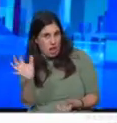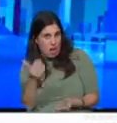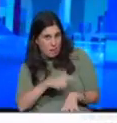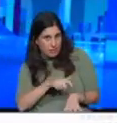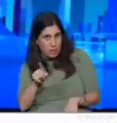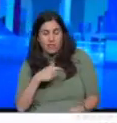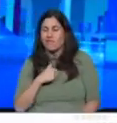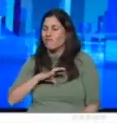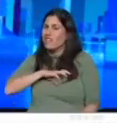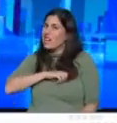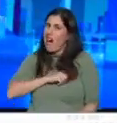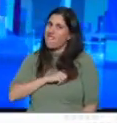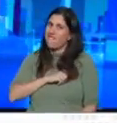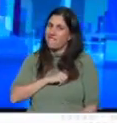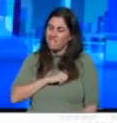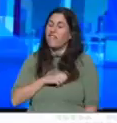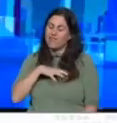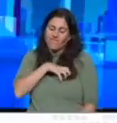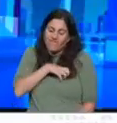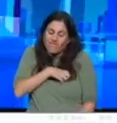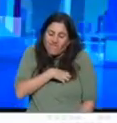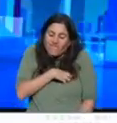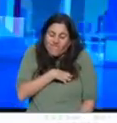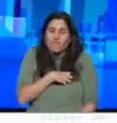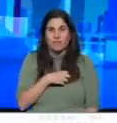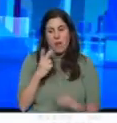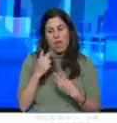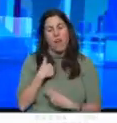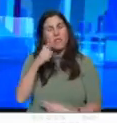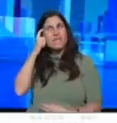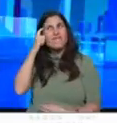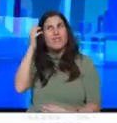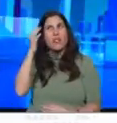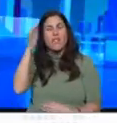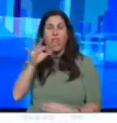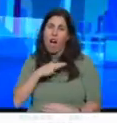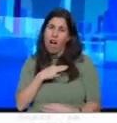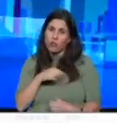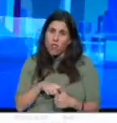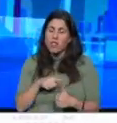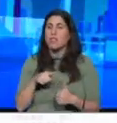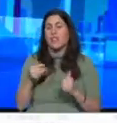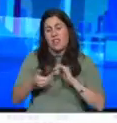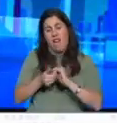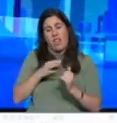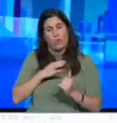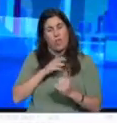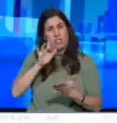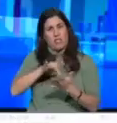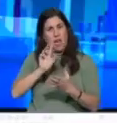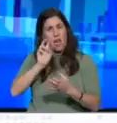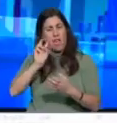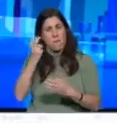כאב לי, בעיקר. אני חשבתי על אחי, חשבתי על חברים שלי שמשרתים במילואים, חשבתי